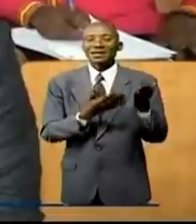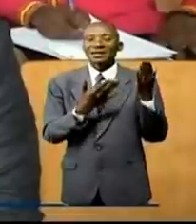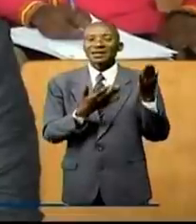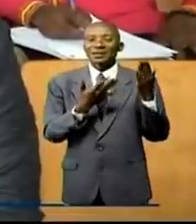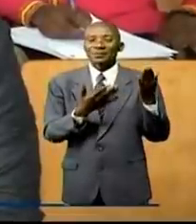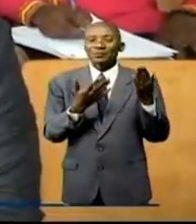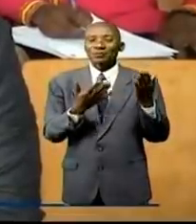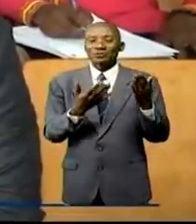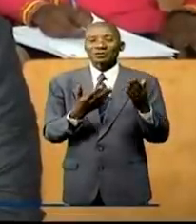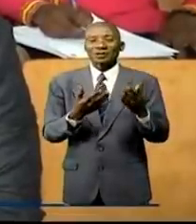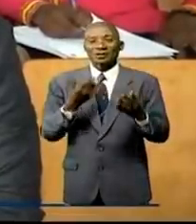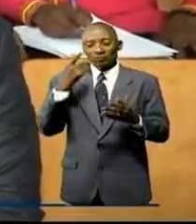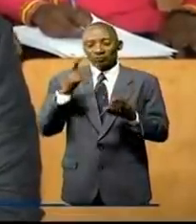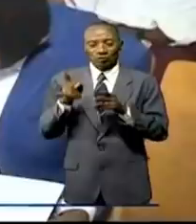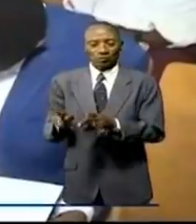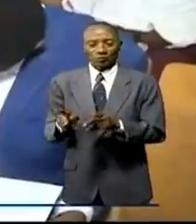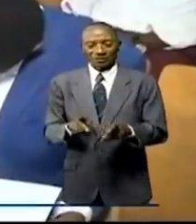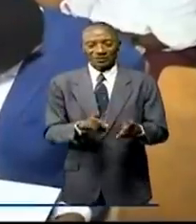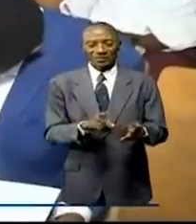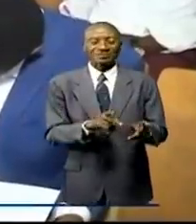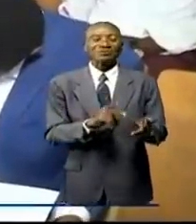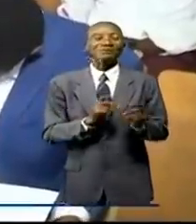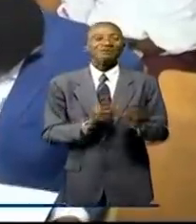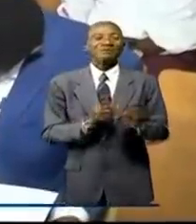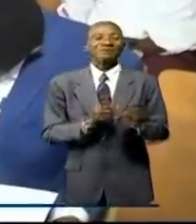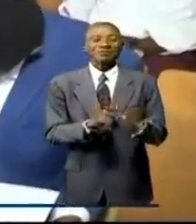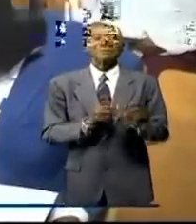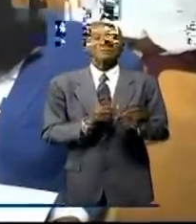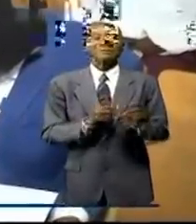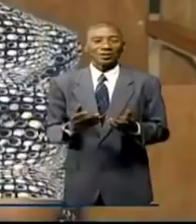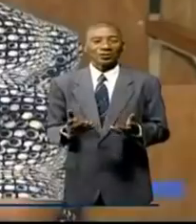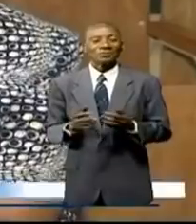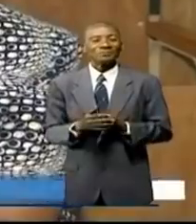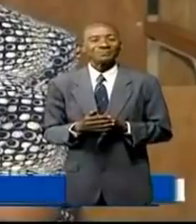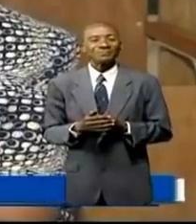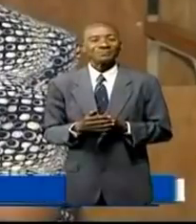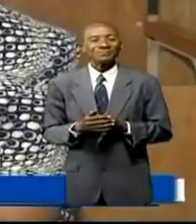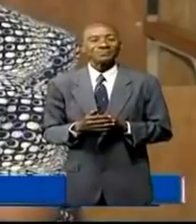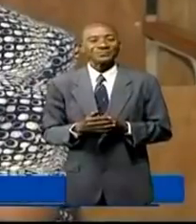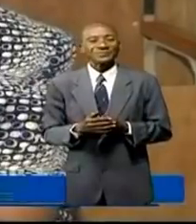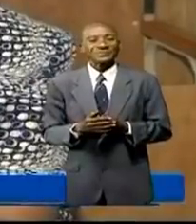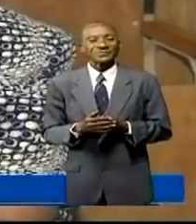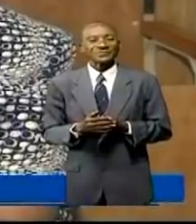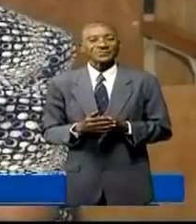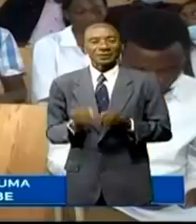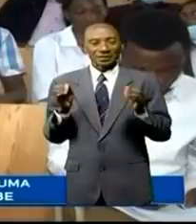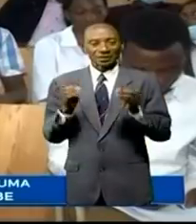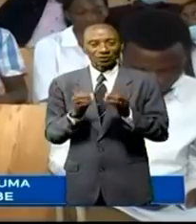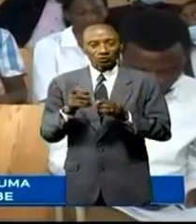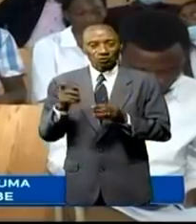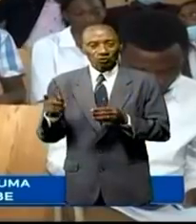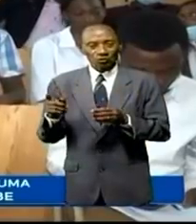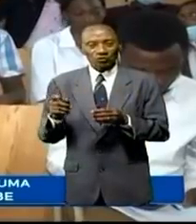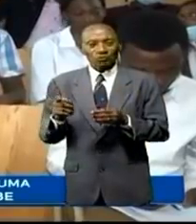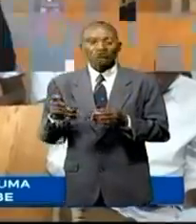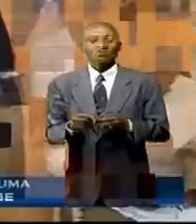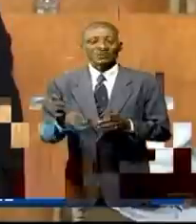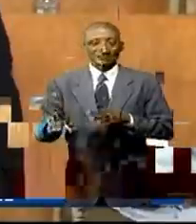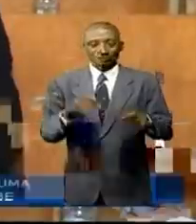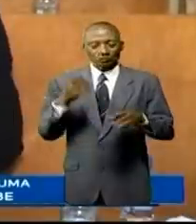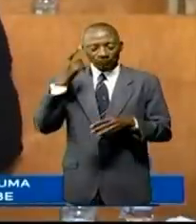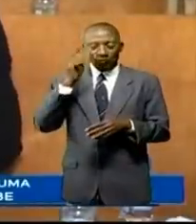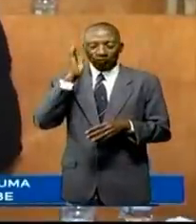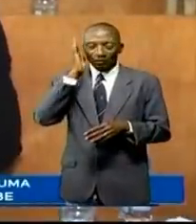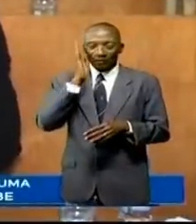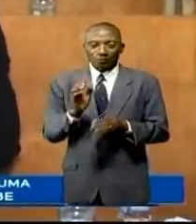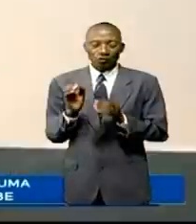le processus ITIE. Retenons que cette initiative est soutenue et organisée par l'Action pour la bonne gouvernance qui